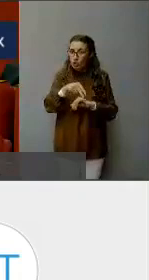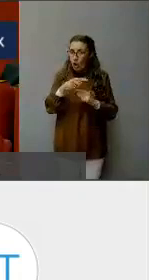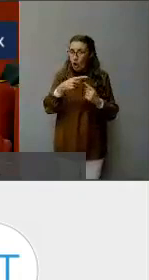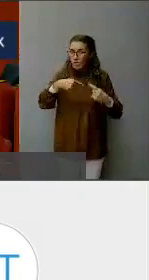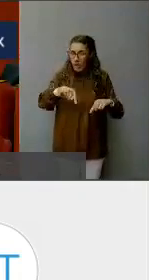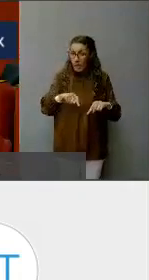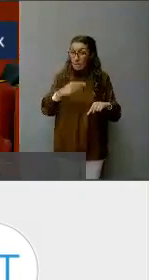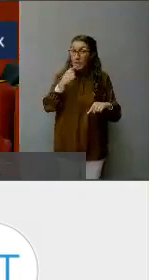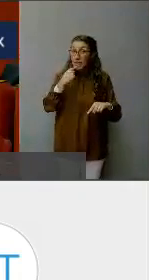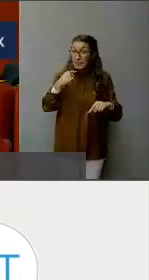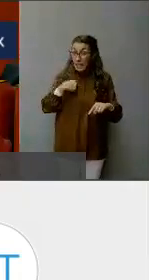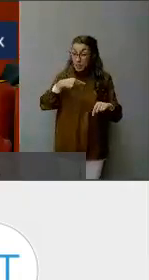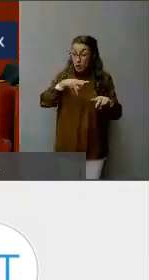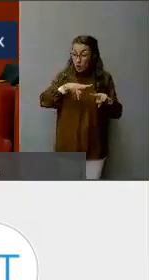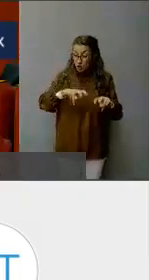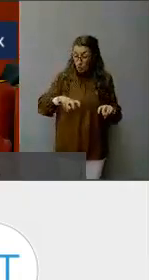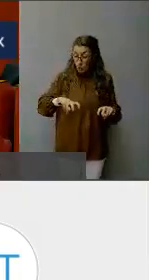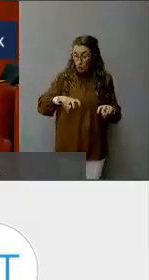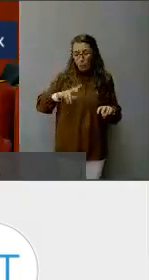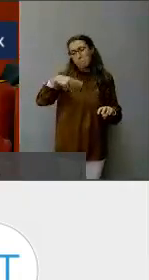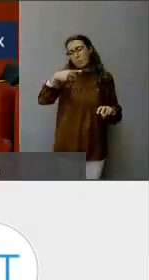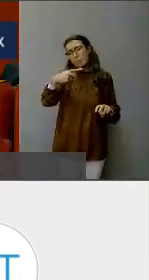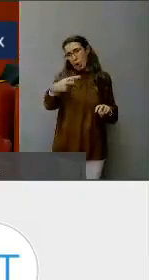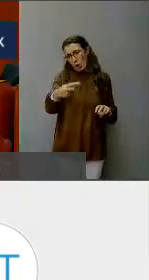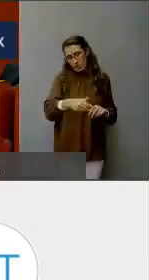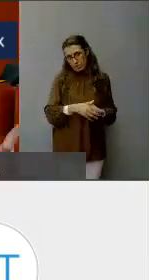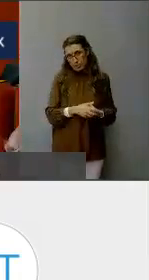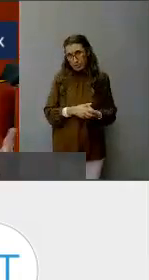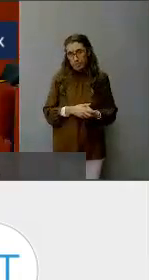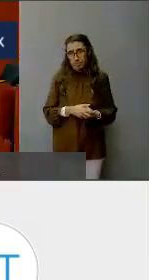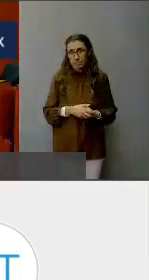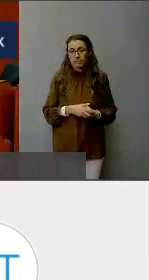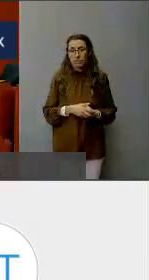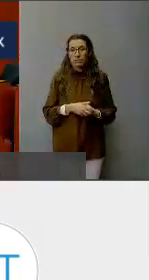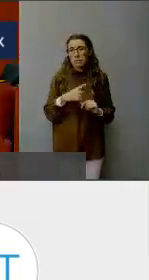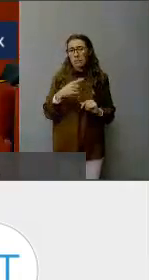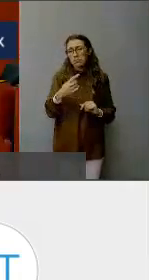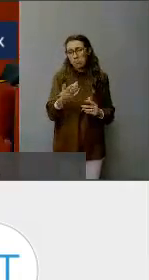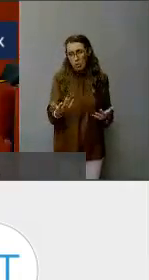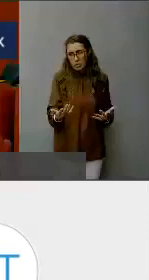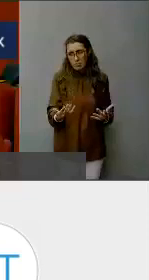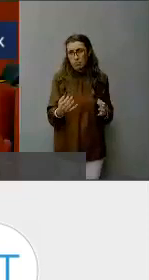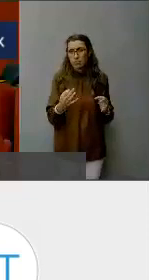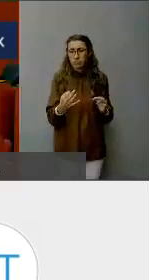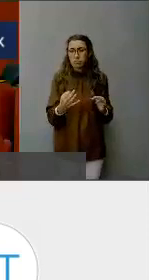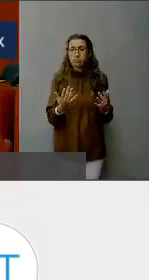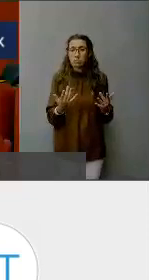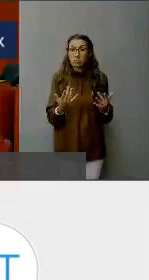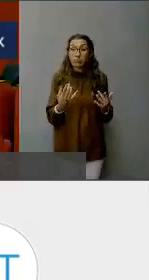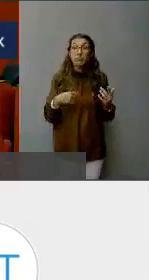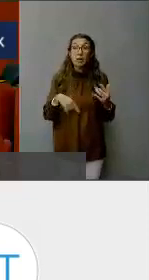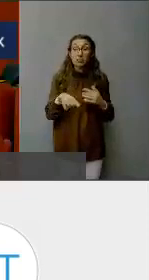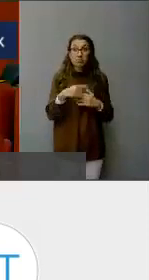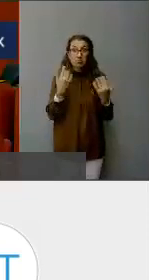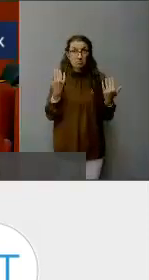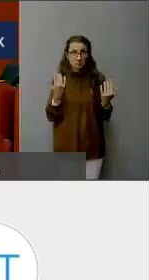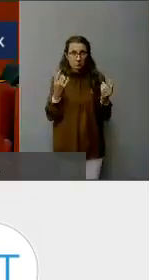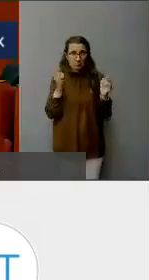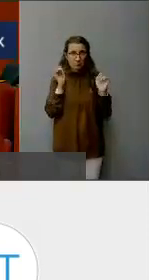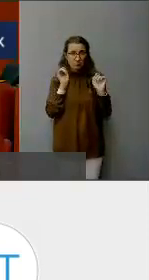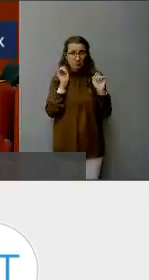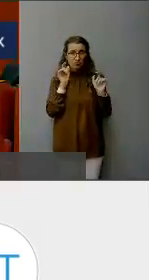verrà predisposto successivamente successivamente la tavola pedologica secondo noi è assolutamente